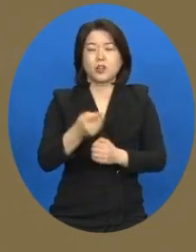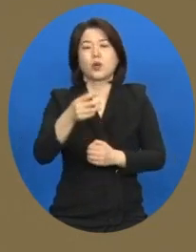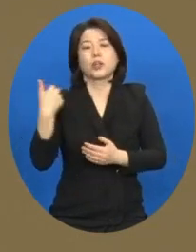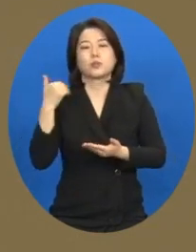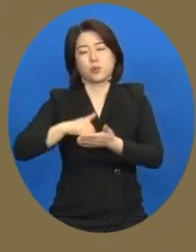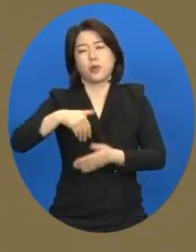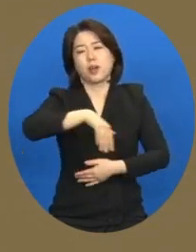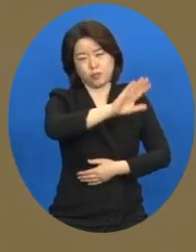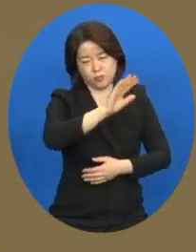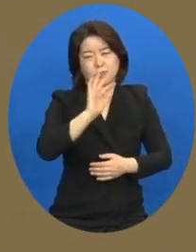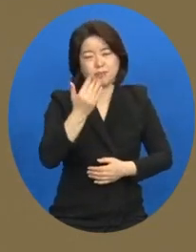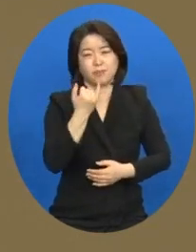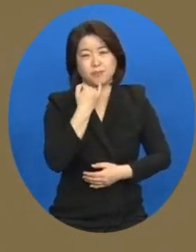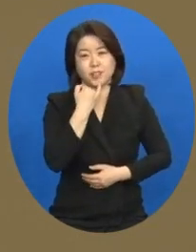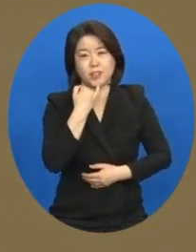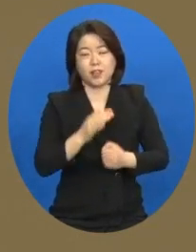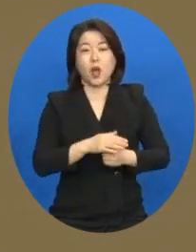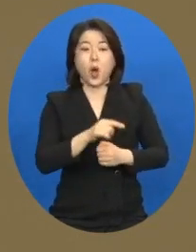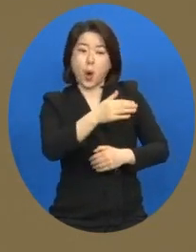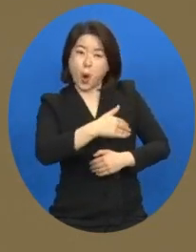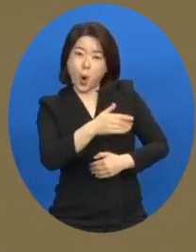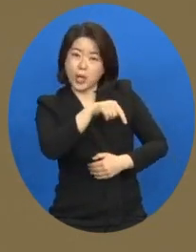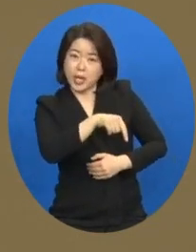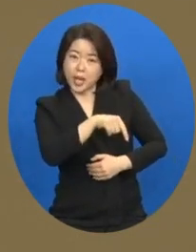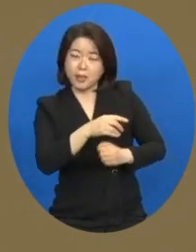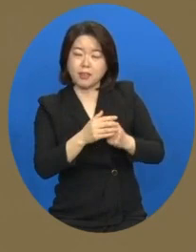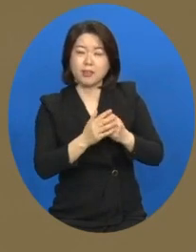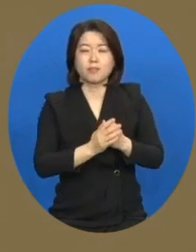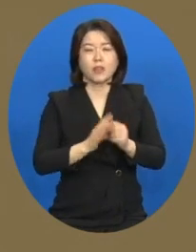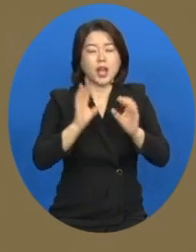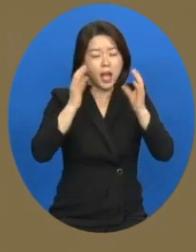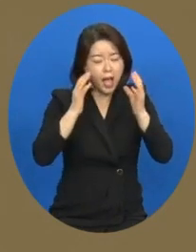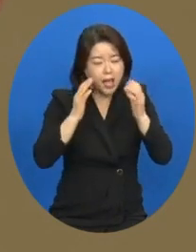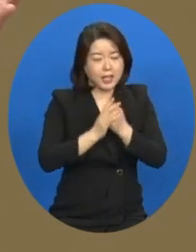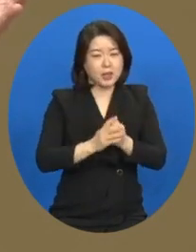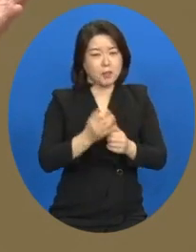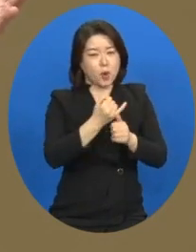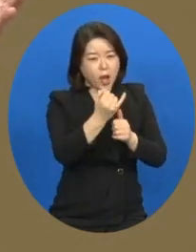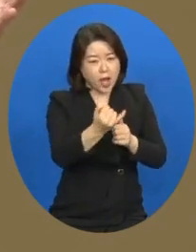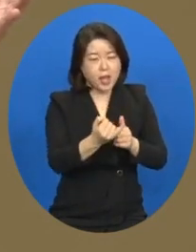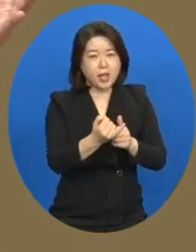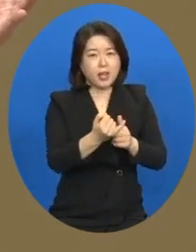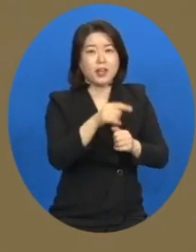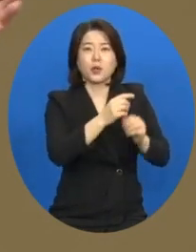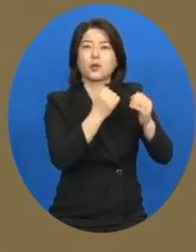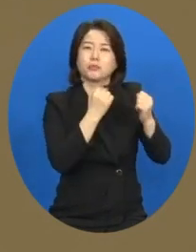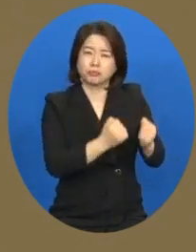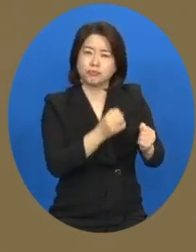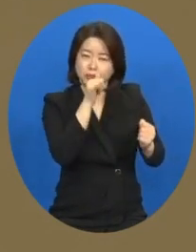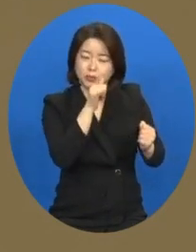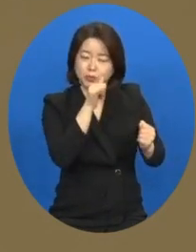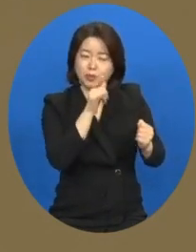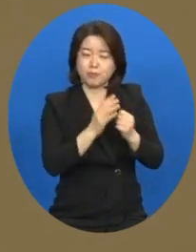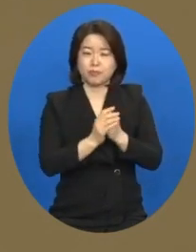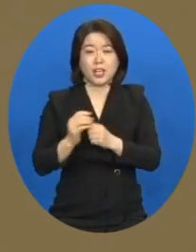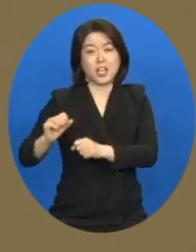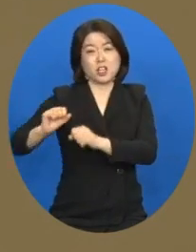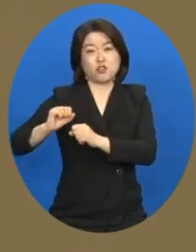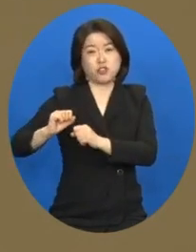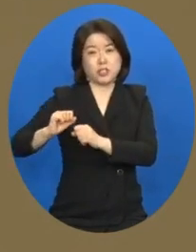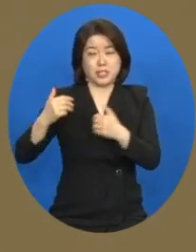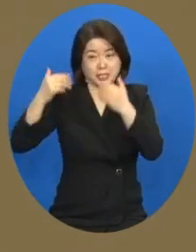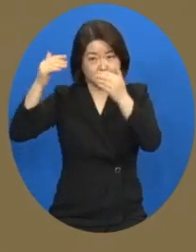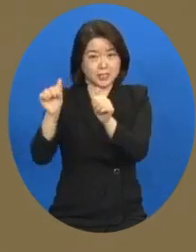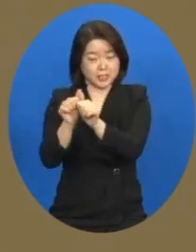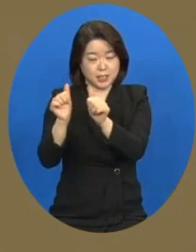있어요, 남자들, 장정들, 군인이 될 만한 사람들만 이 요단강을 건너